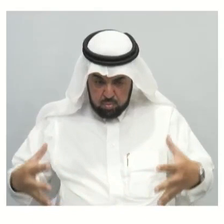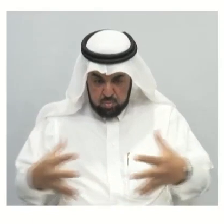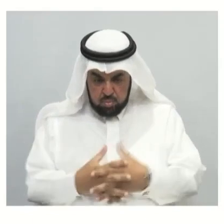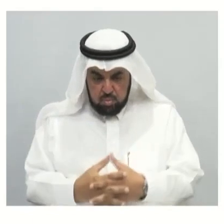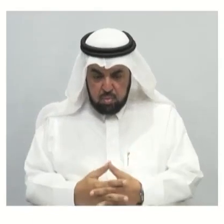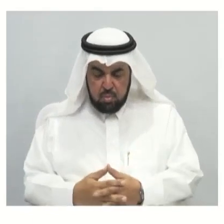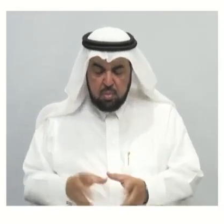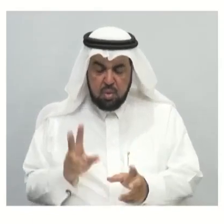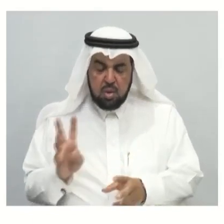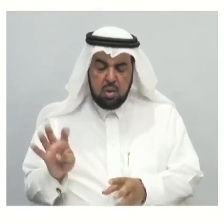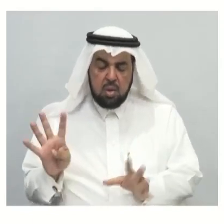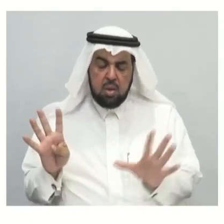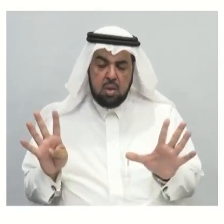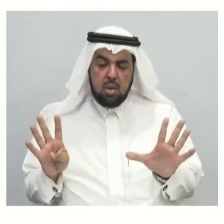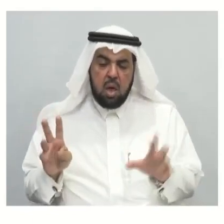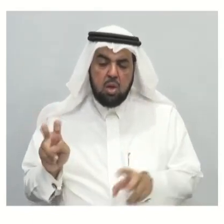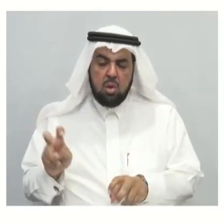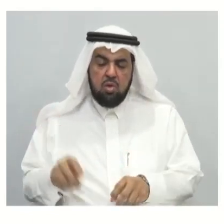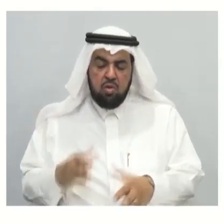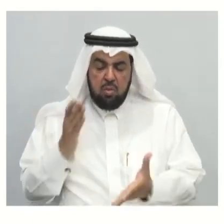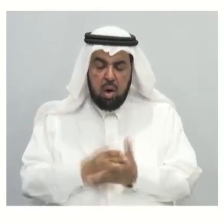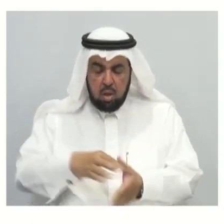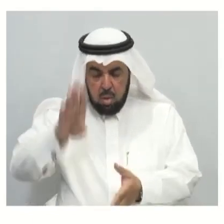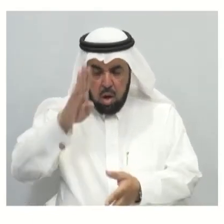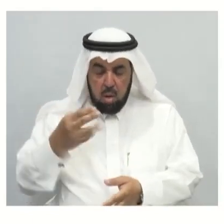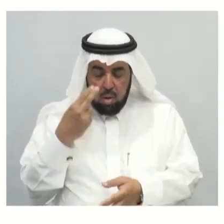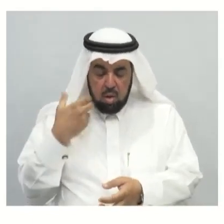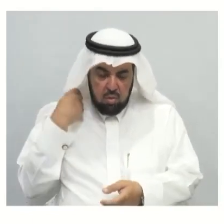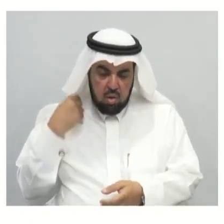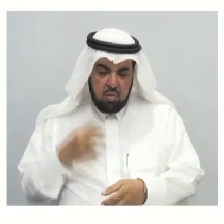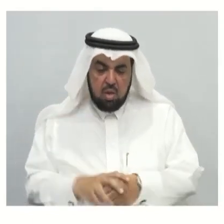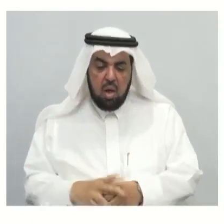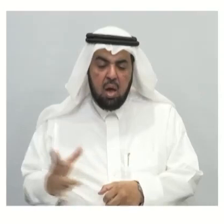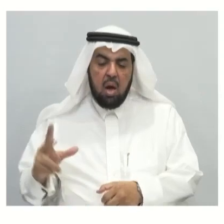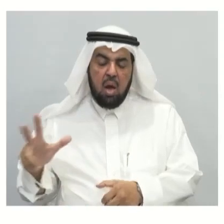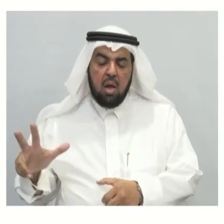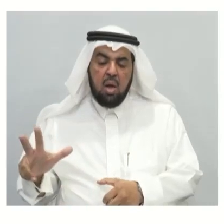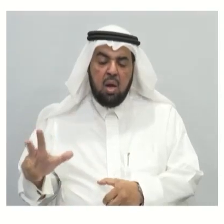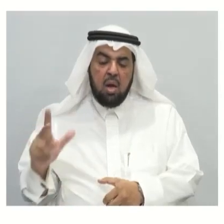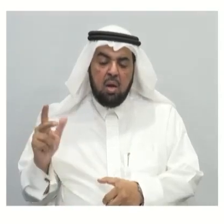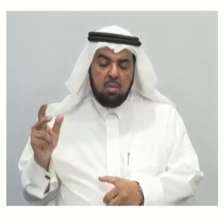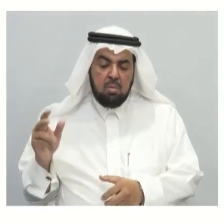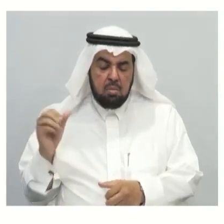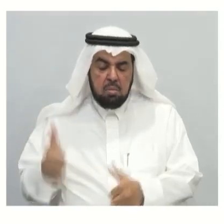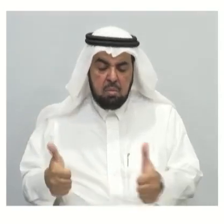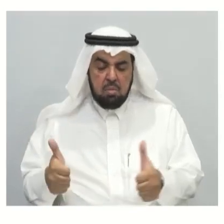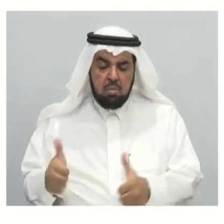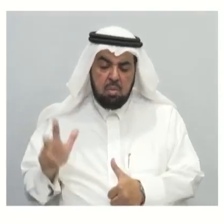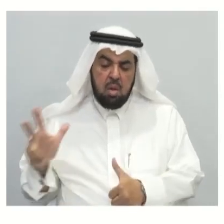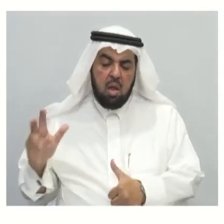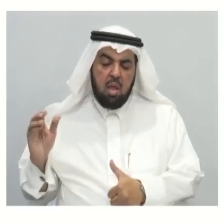اجتماعها 29ش في مركز الملك عبد العزيز الثقافي العالمي في مدينه بارك الله فيكم في